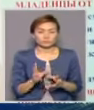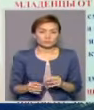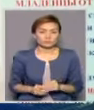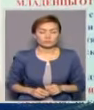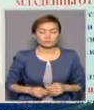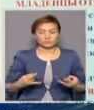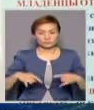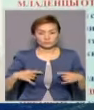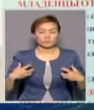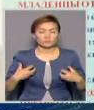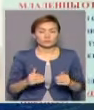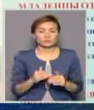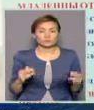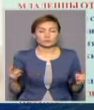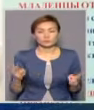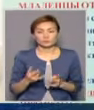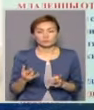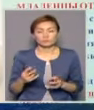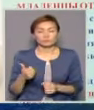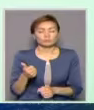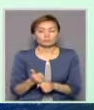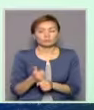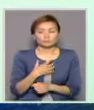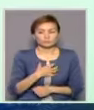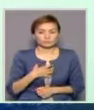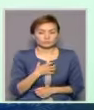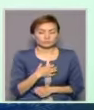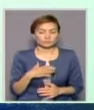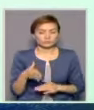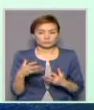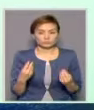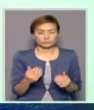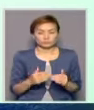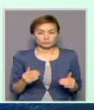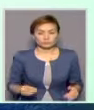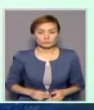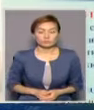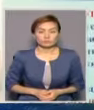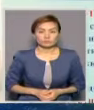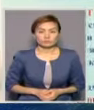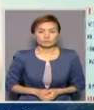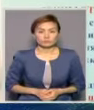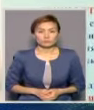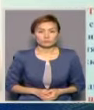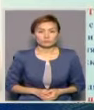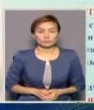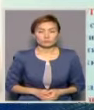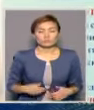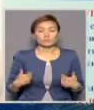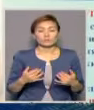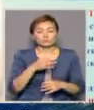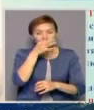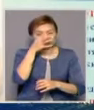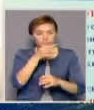рожать здоровых детей шик это прежде всего здорово будущее нашей страны поэтому год этот конечно дает нам большую